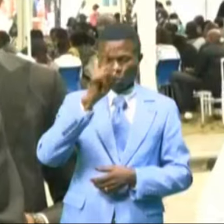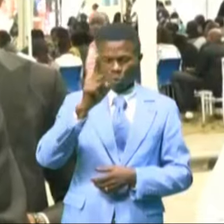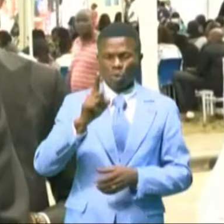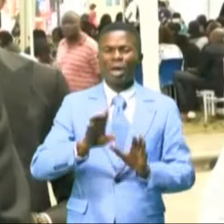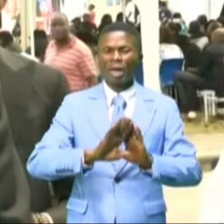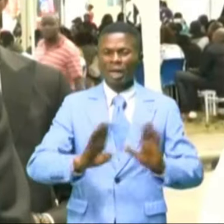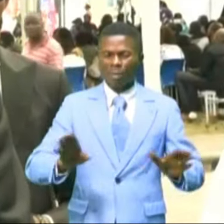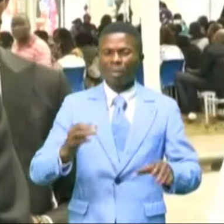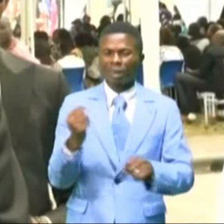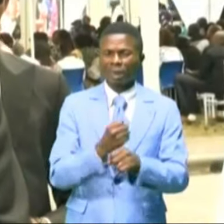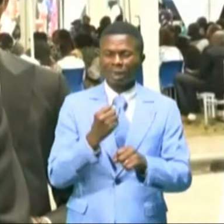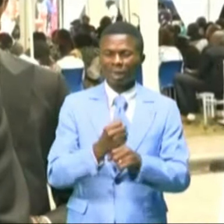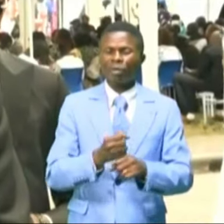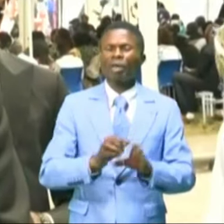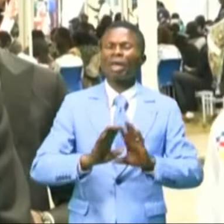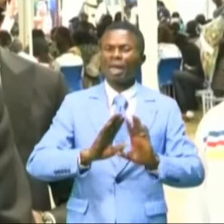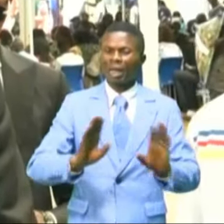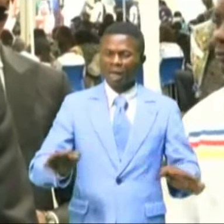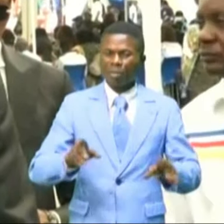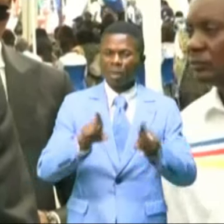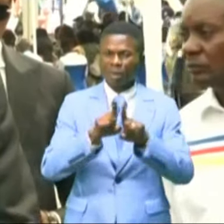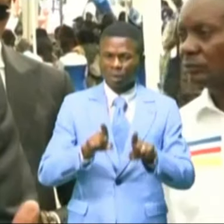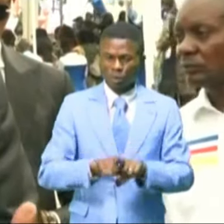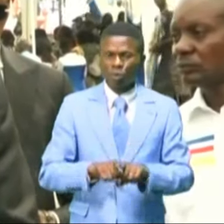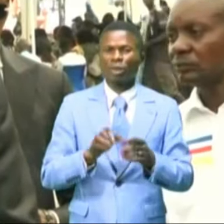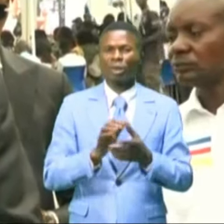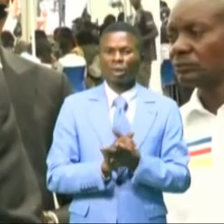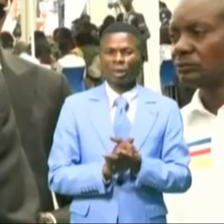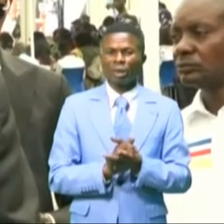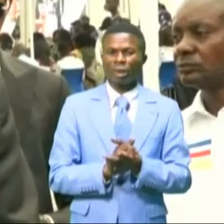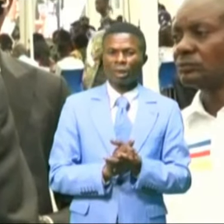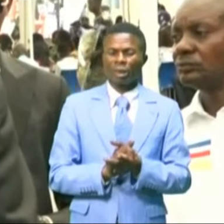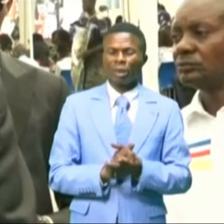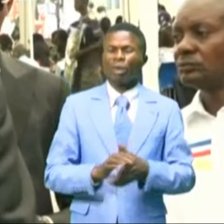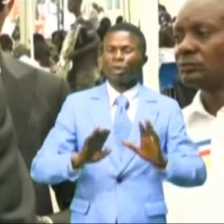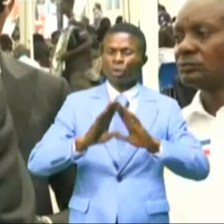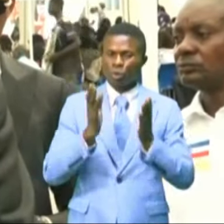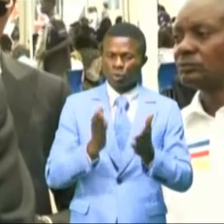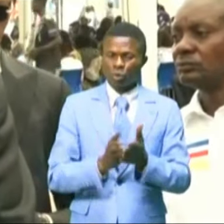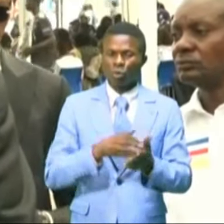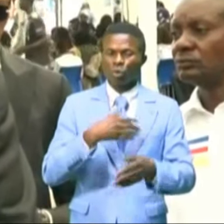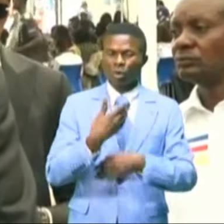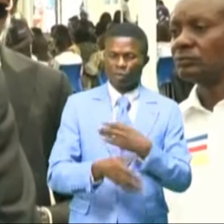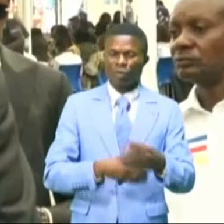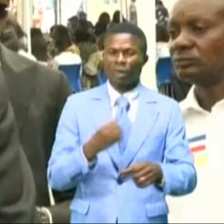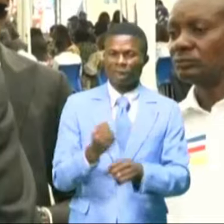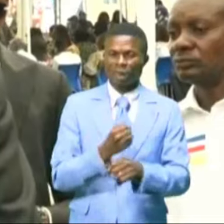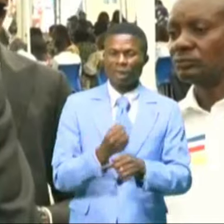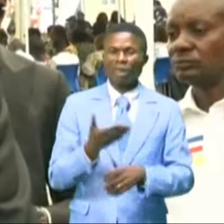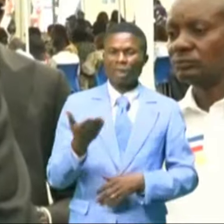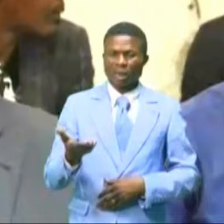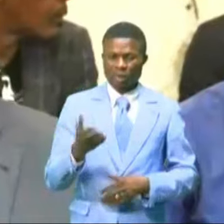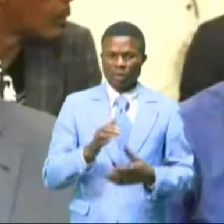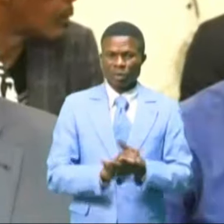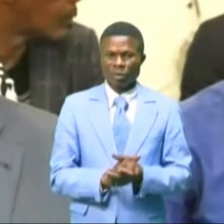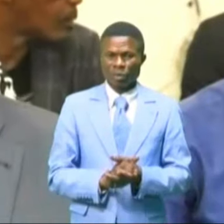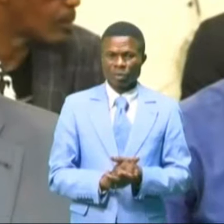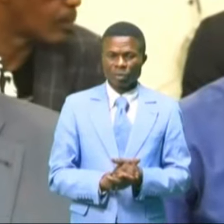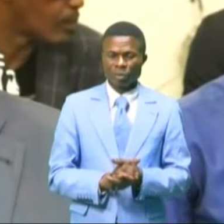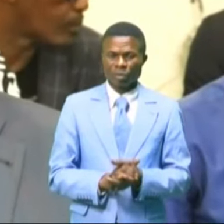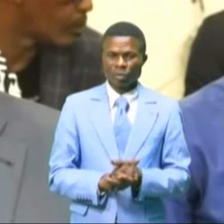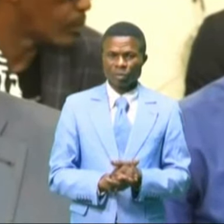d'encadrement, une capacité que tous les chefs doivent avoir, c'est-à-dire être